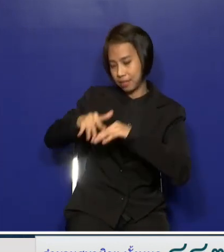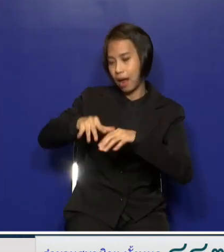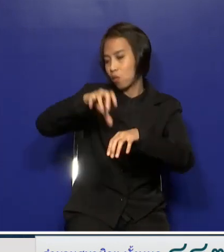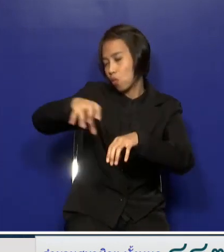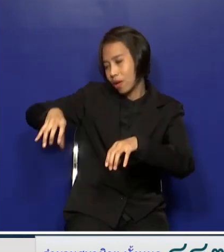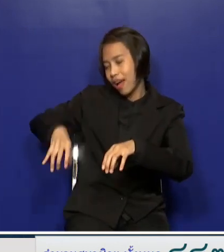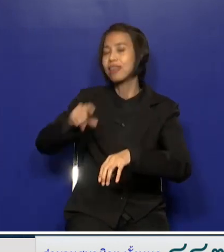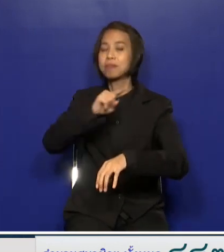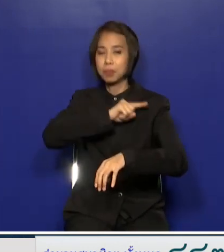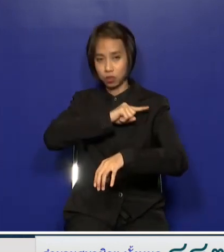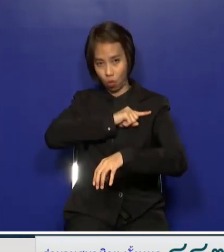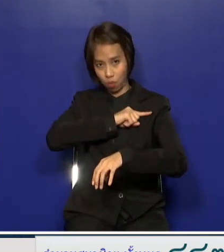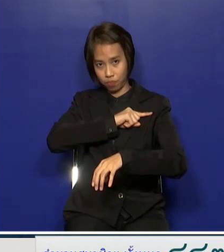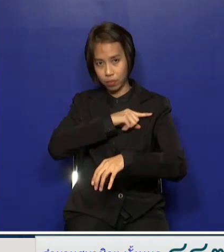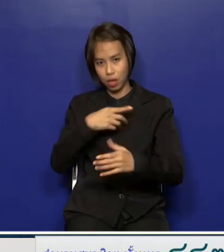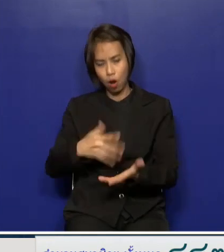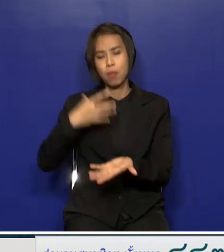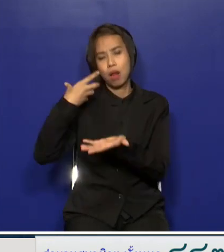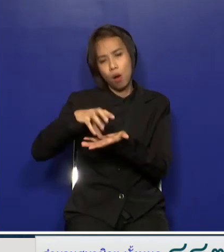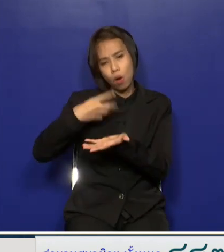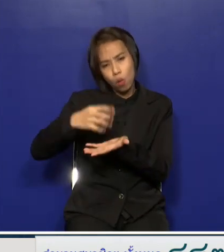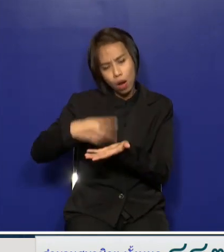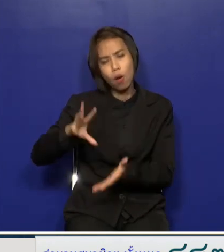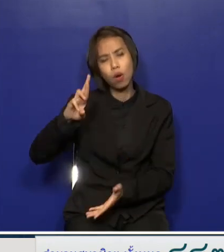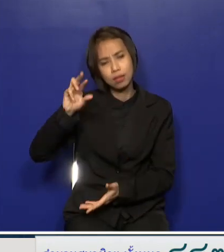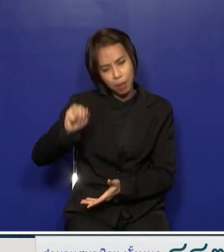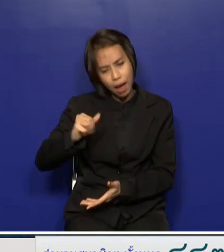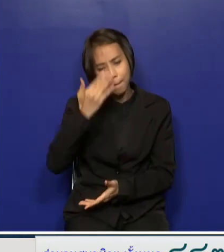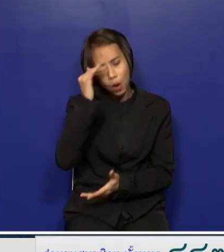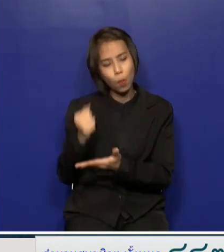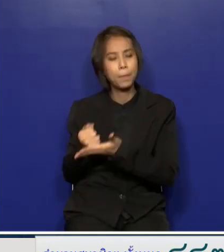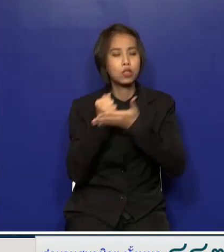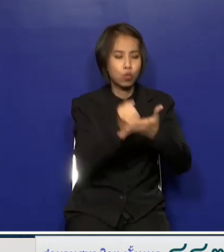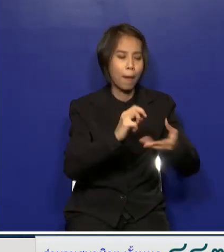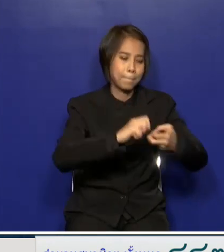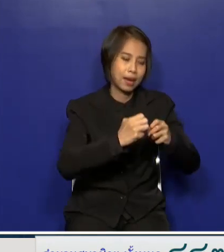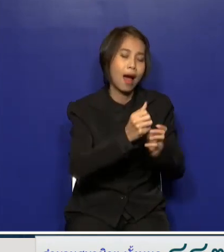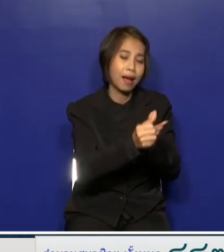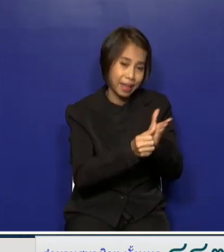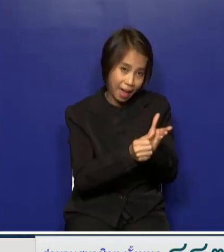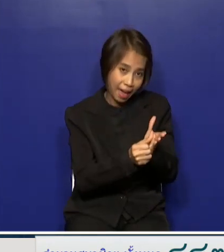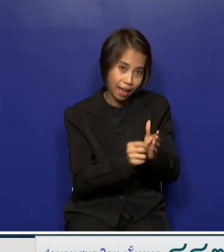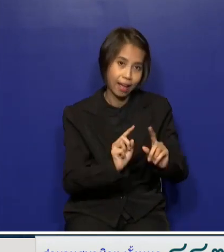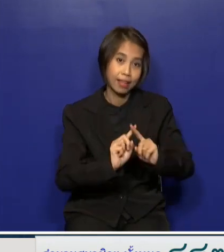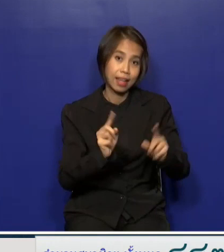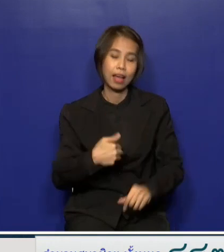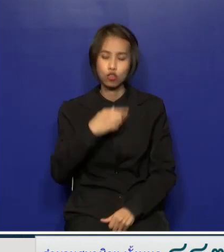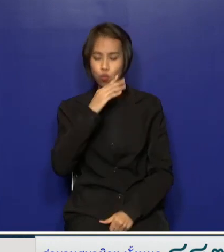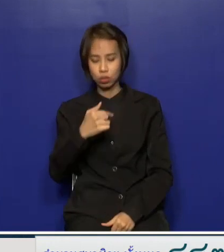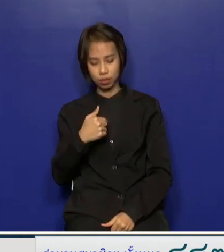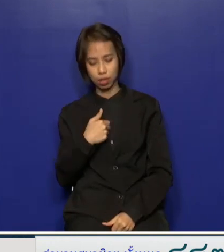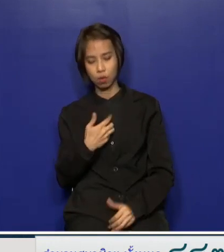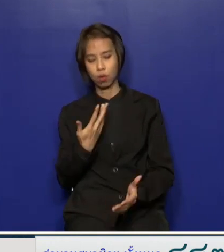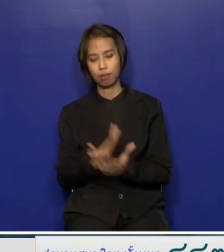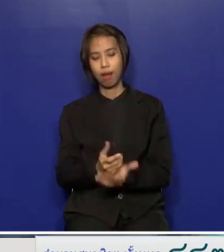นำทุกขปัหา officers,itarianizable asื่ไปแ้ปัหาใหเขาแต่ถาเขาลงทุนเป็ 2 ล้าน 3 ล้าน